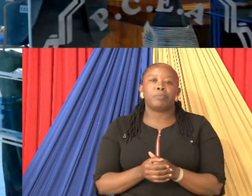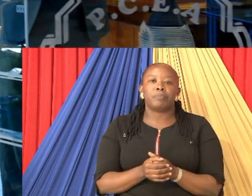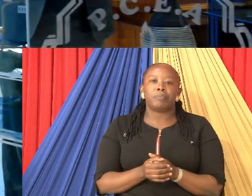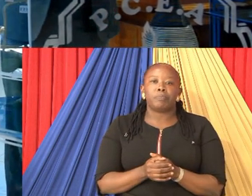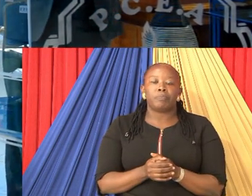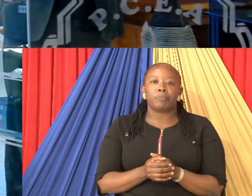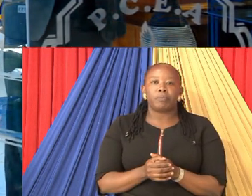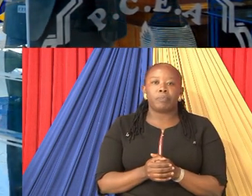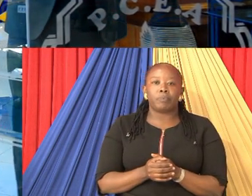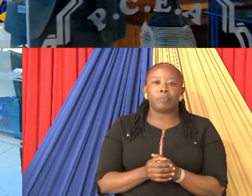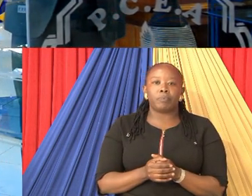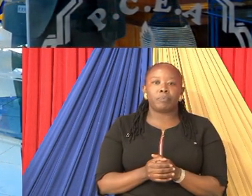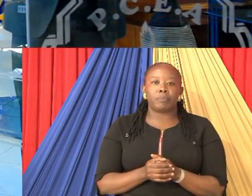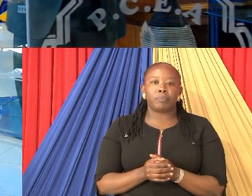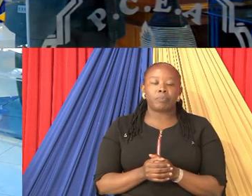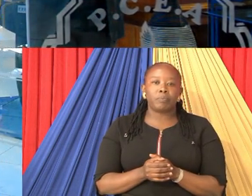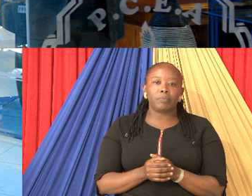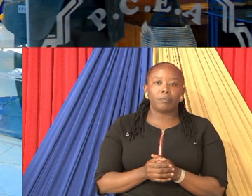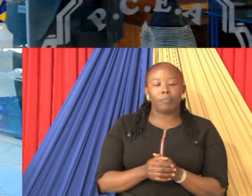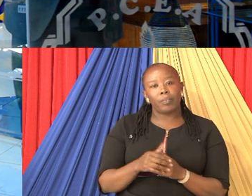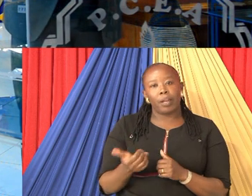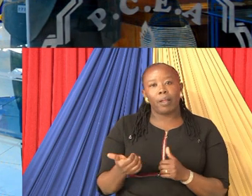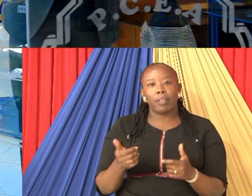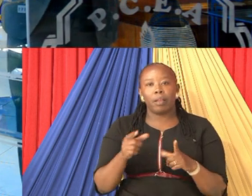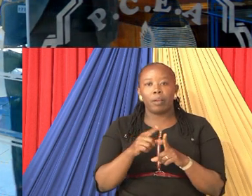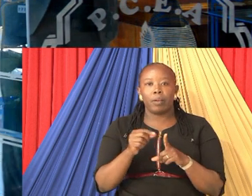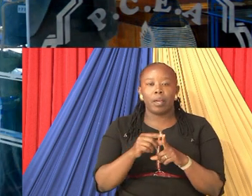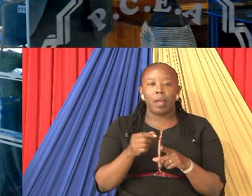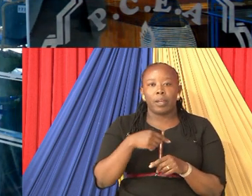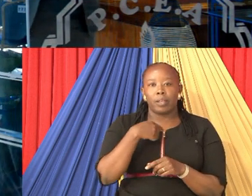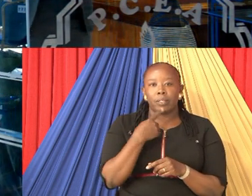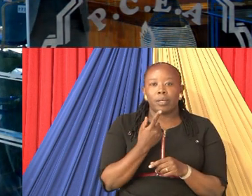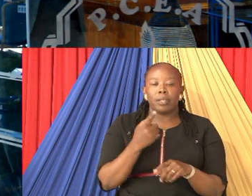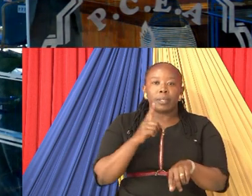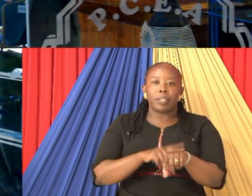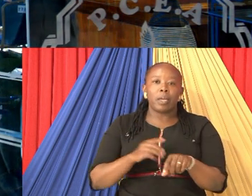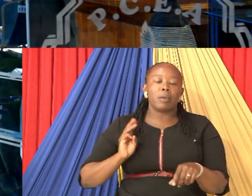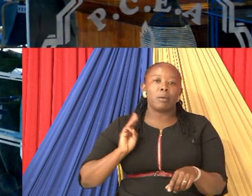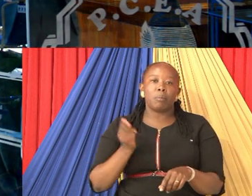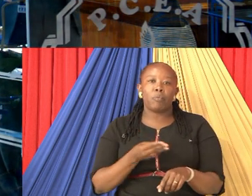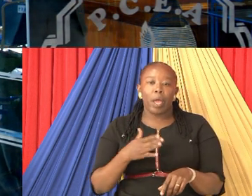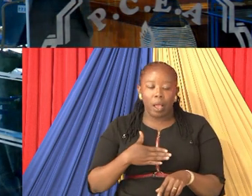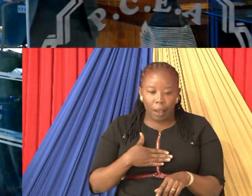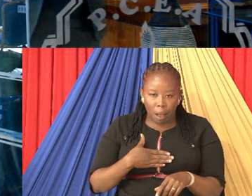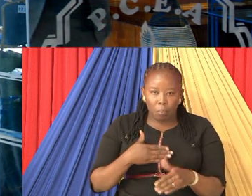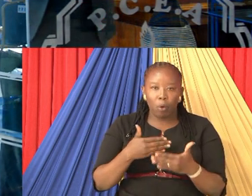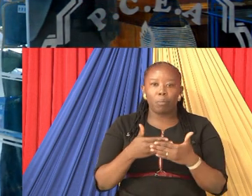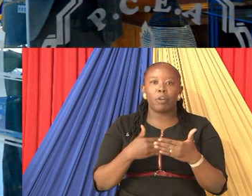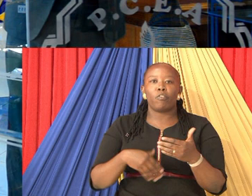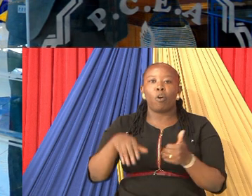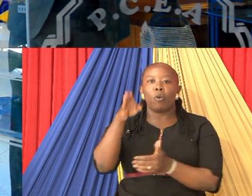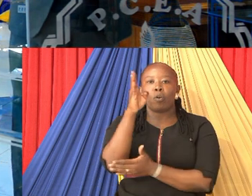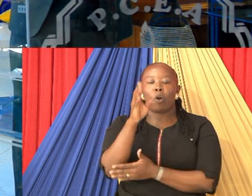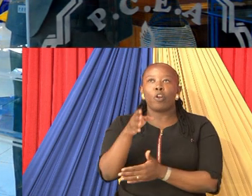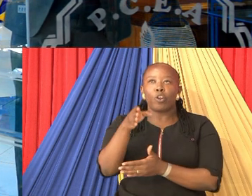Mungu. Na maandiko yanasema tunaponyenyekea mbele za Mungu, naye atatuinua. Humble yourself before